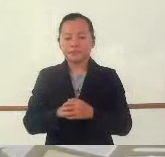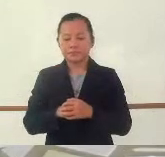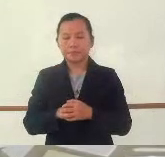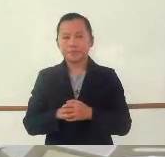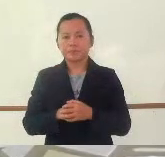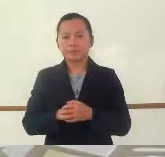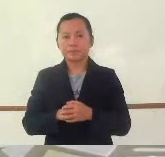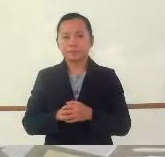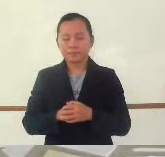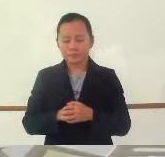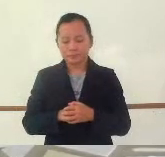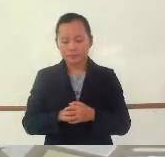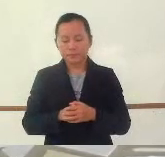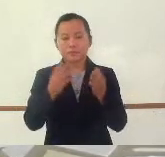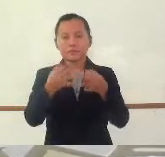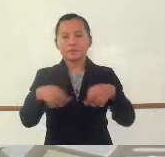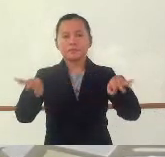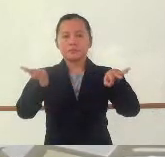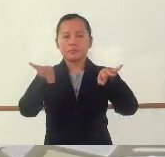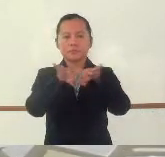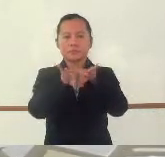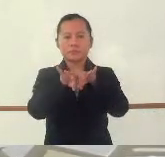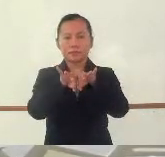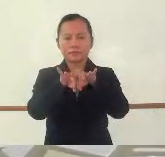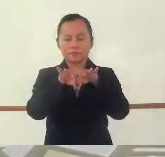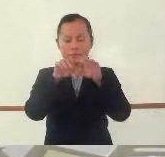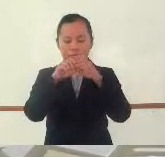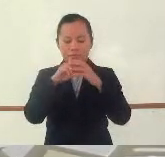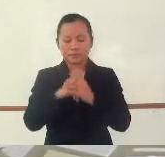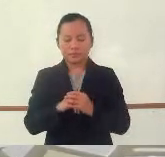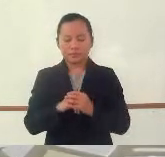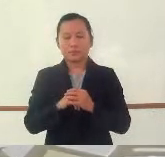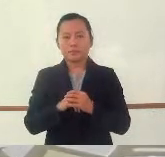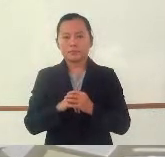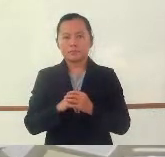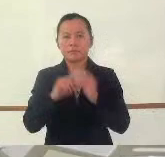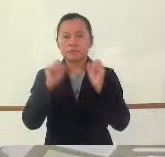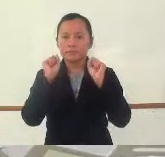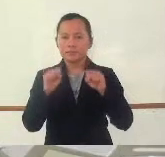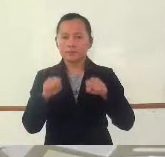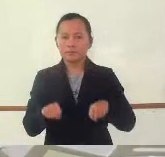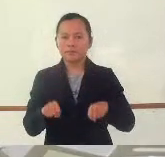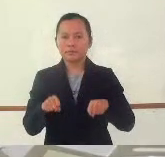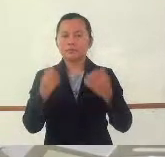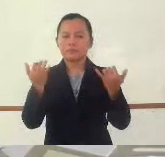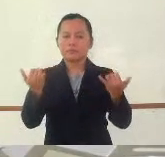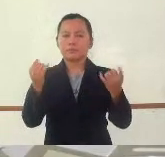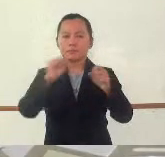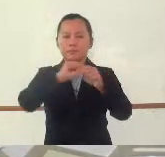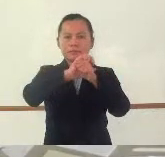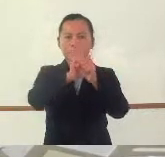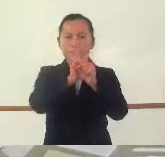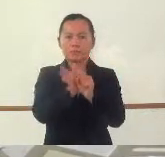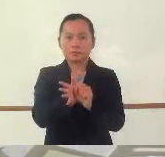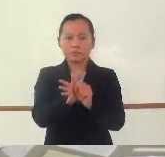Saudara-saudari, penting supaya dalam masa